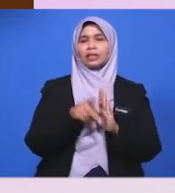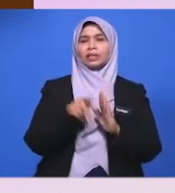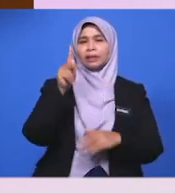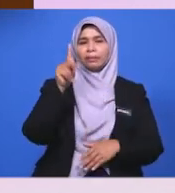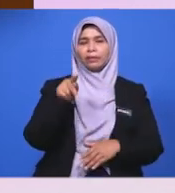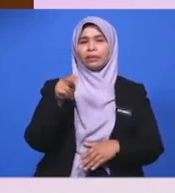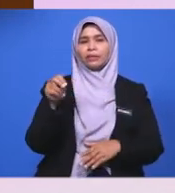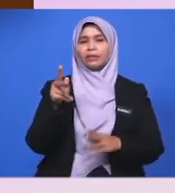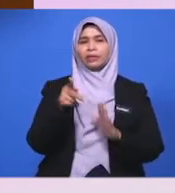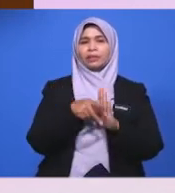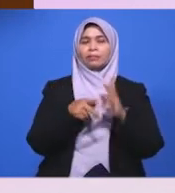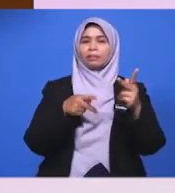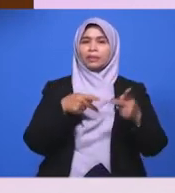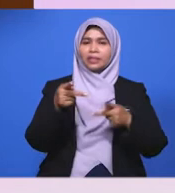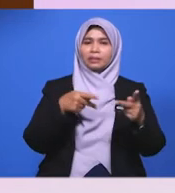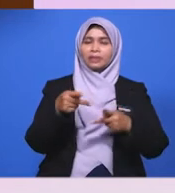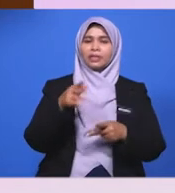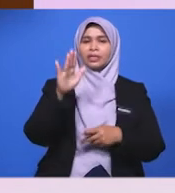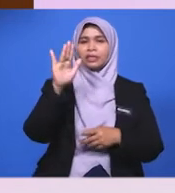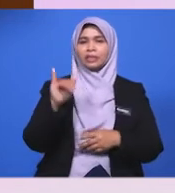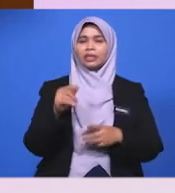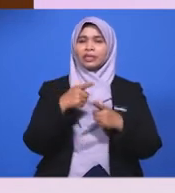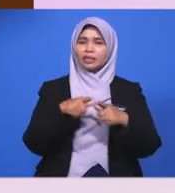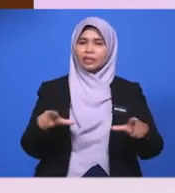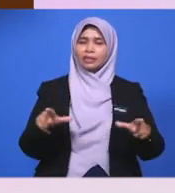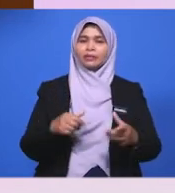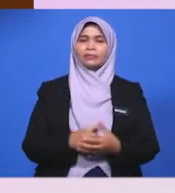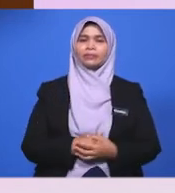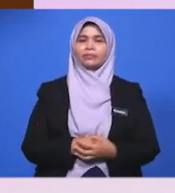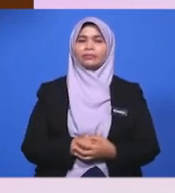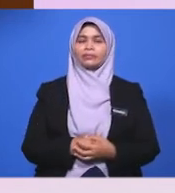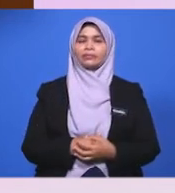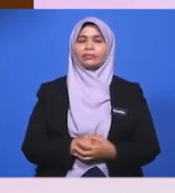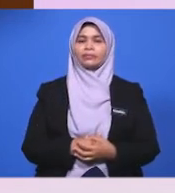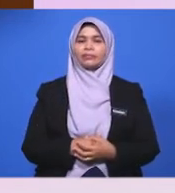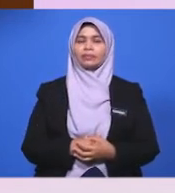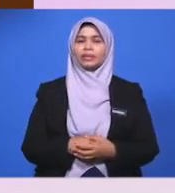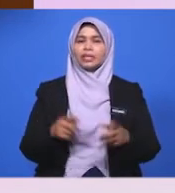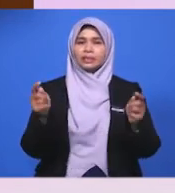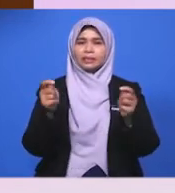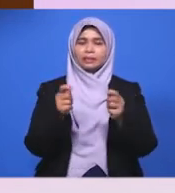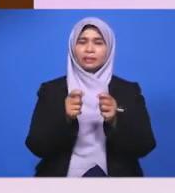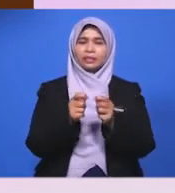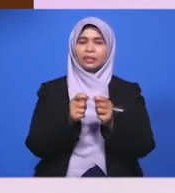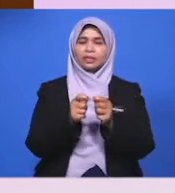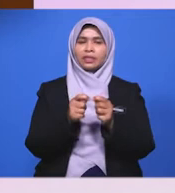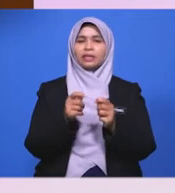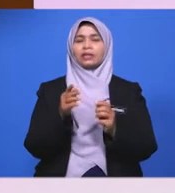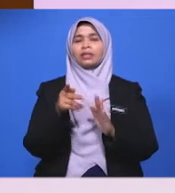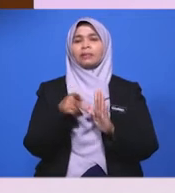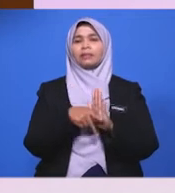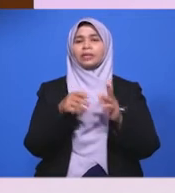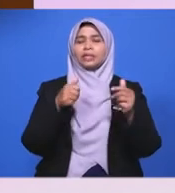meningkatkan keperluan perkhidmatan yang lain seperti